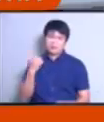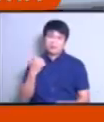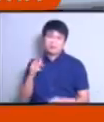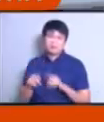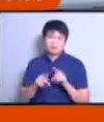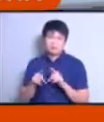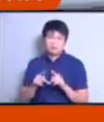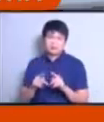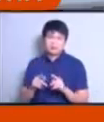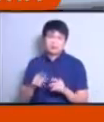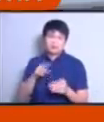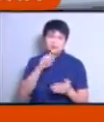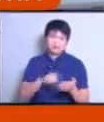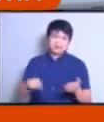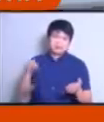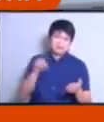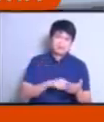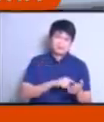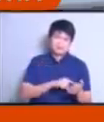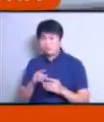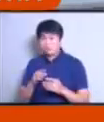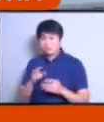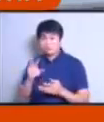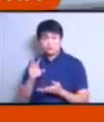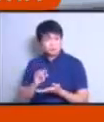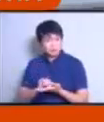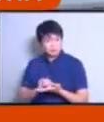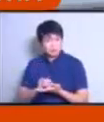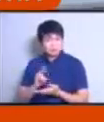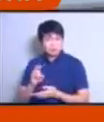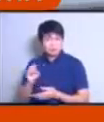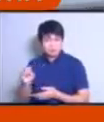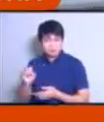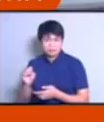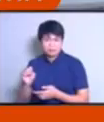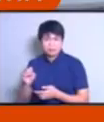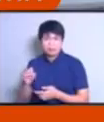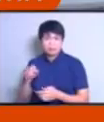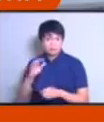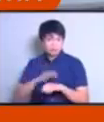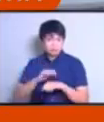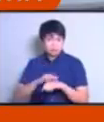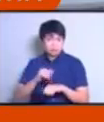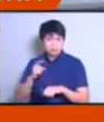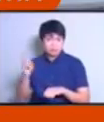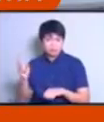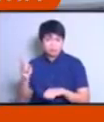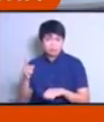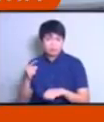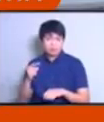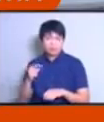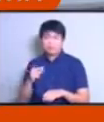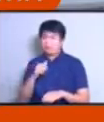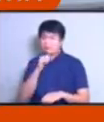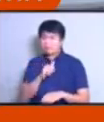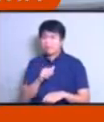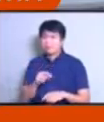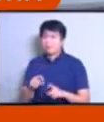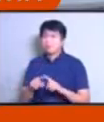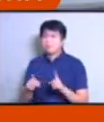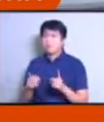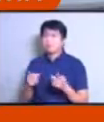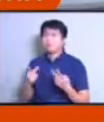original na kanta dyan, tapos bakit tinawagan ho kayo ng US na singer na si Anne Murray tumawag sa inyo? O yung mga hindi naman po, meron tao